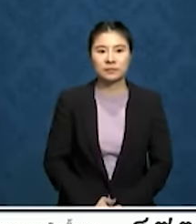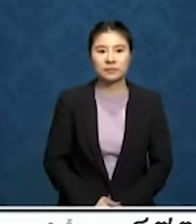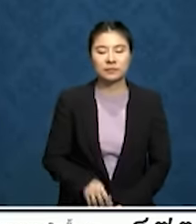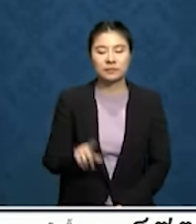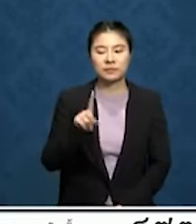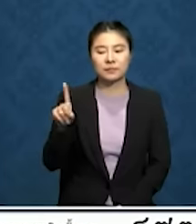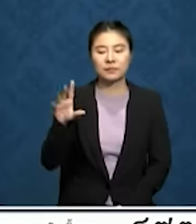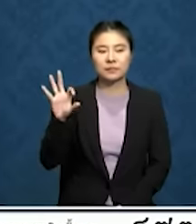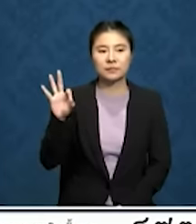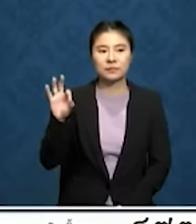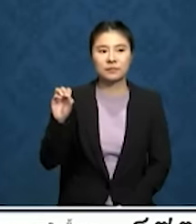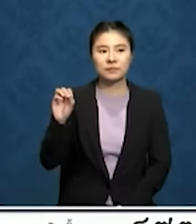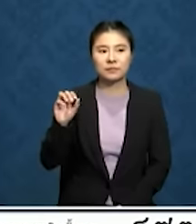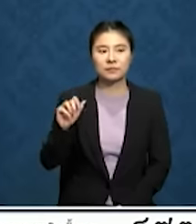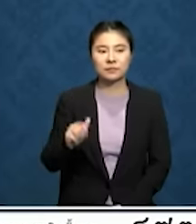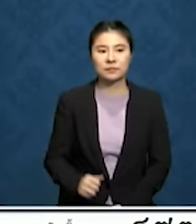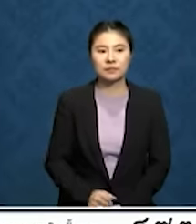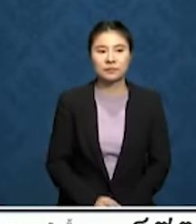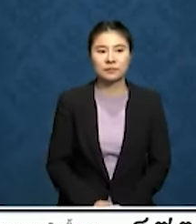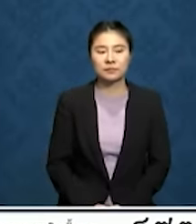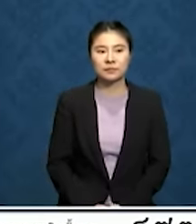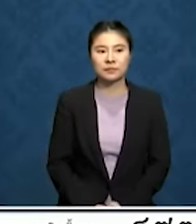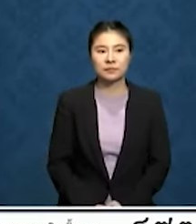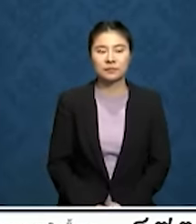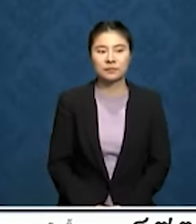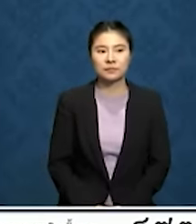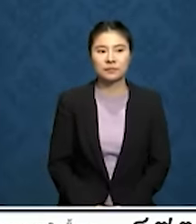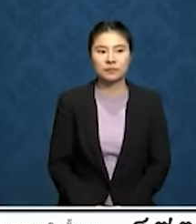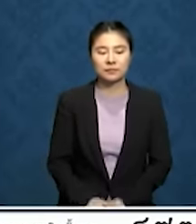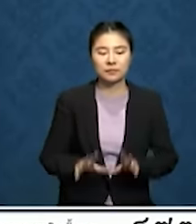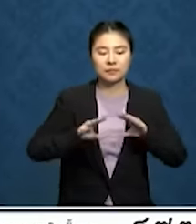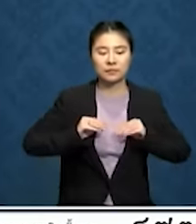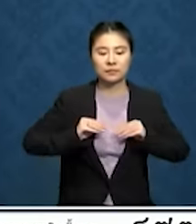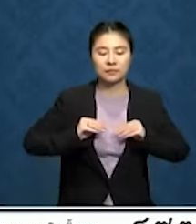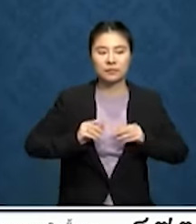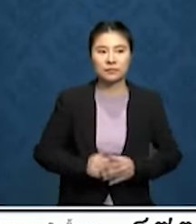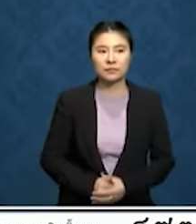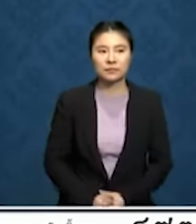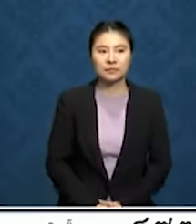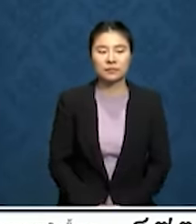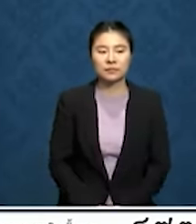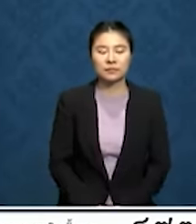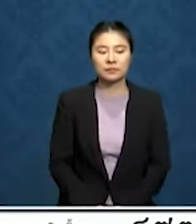190นายนิยมวิวัฒนดิษฐกุล เห็นชอบครับ